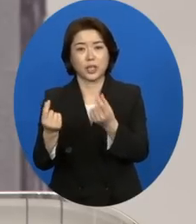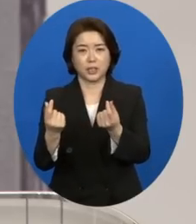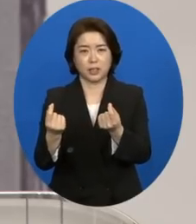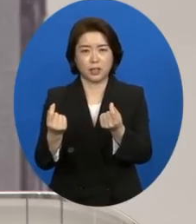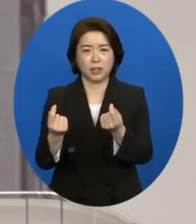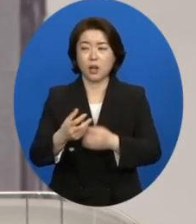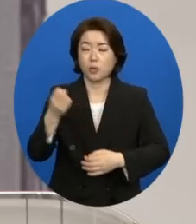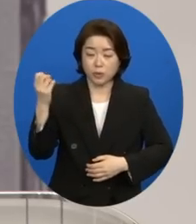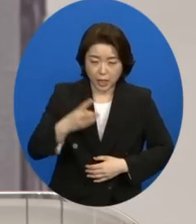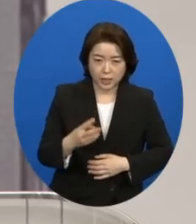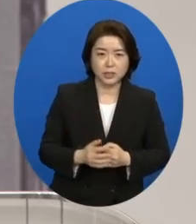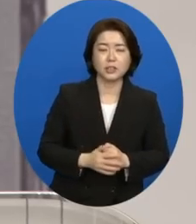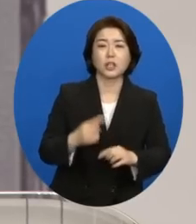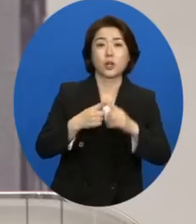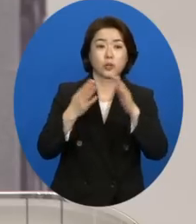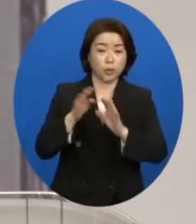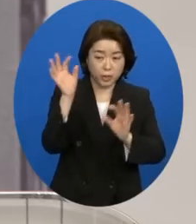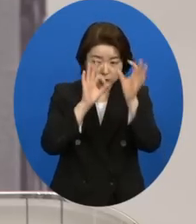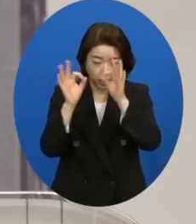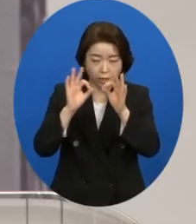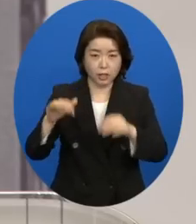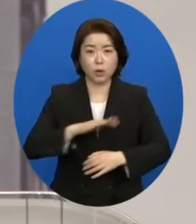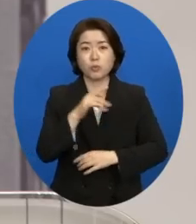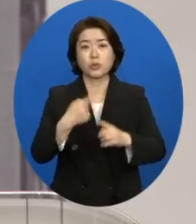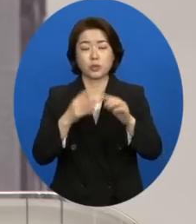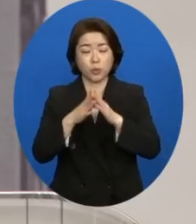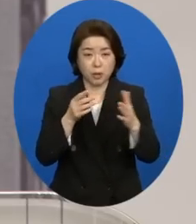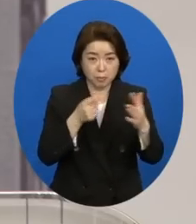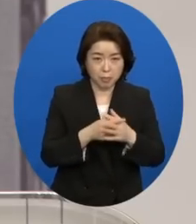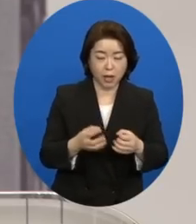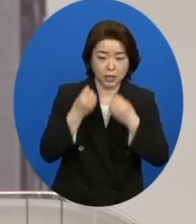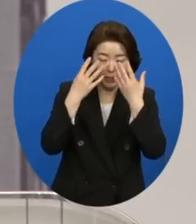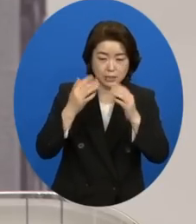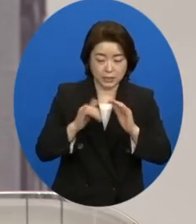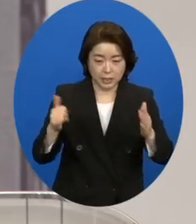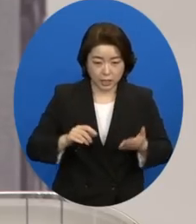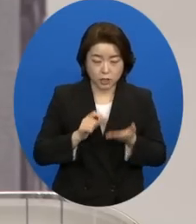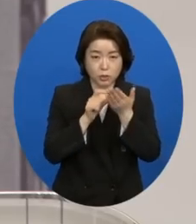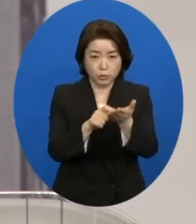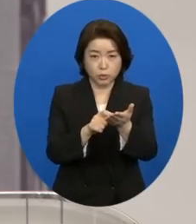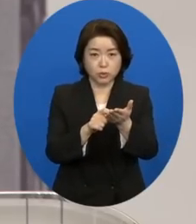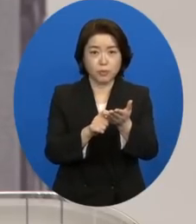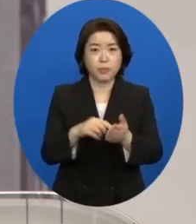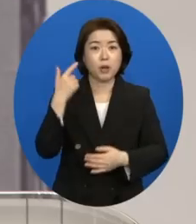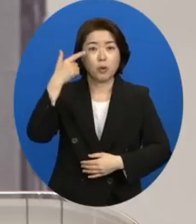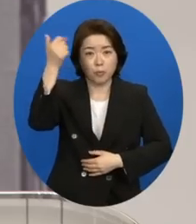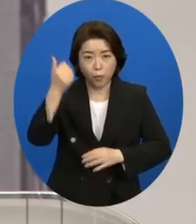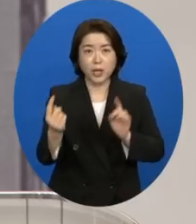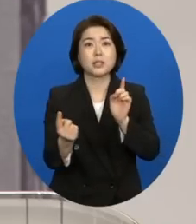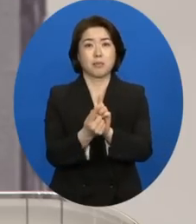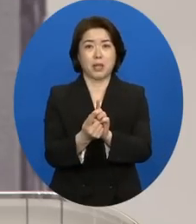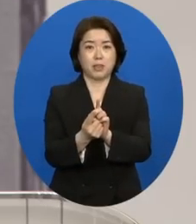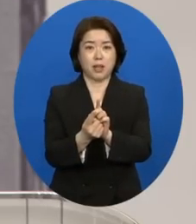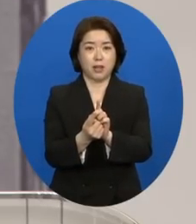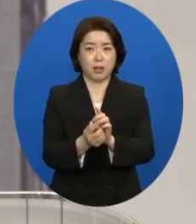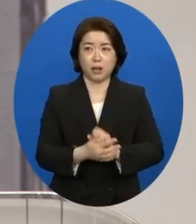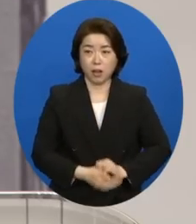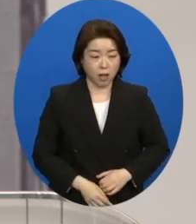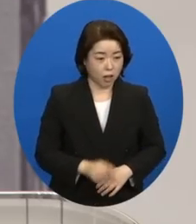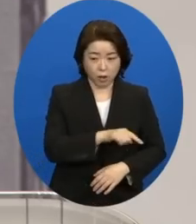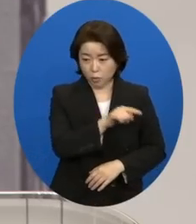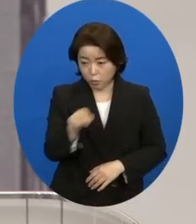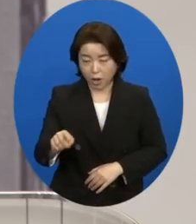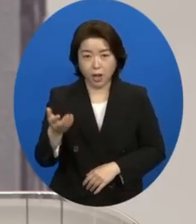교회를 찾다가 우리 교회를 알게 되었고 그다음에 세 가족 등록을 하고 나중에 이제 목회자를 만나게 됐는데 만나서 딱 오셨는데